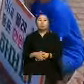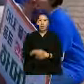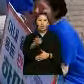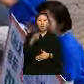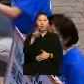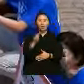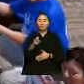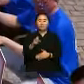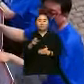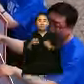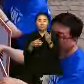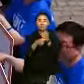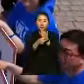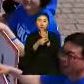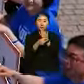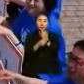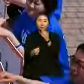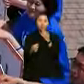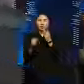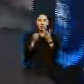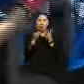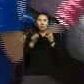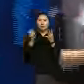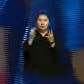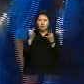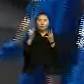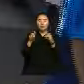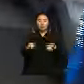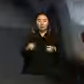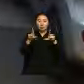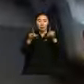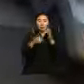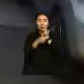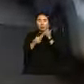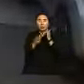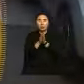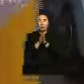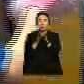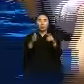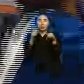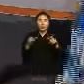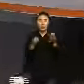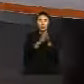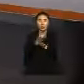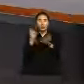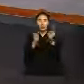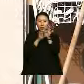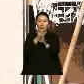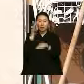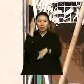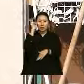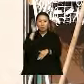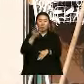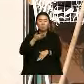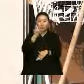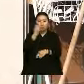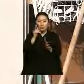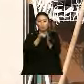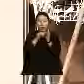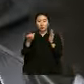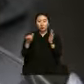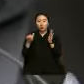하남시 지역화폐 하머니는 지난 4월 30일부터 발행을 시작했습니다. 지역경제 유통고리의 하나로 인정받을 수 있는